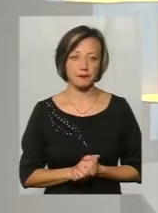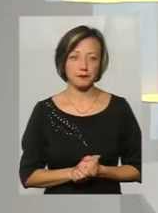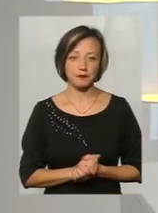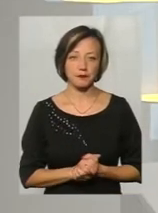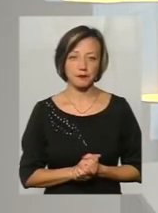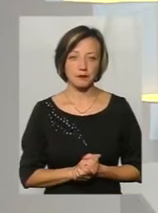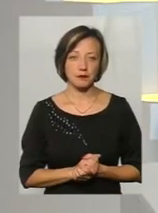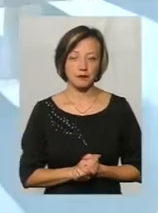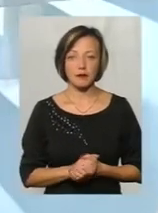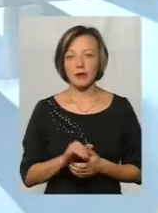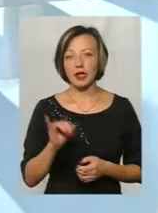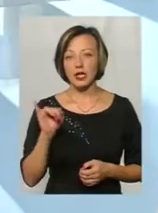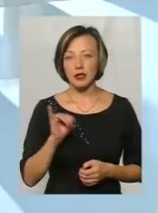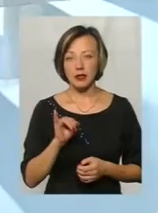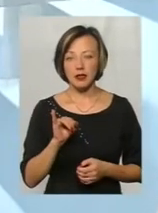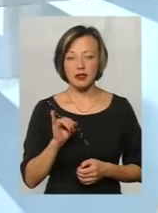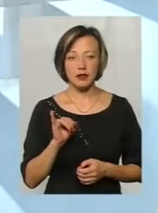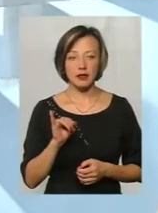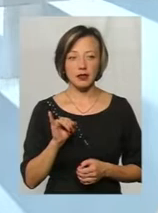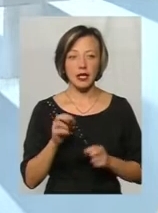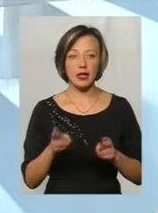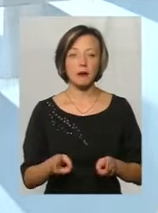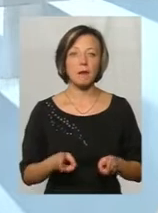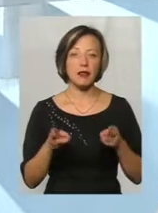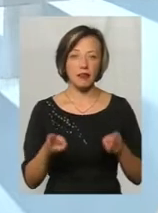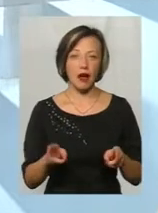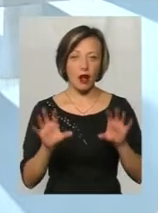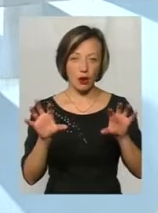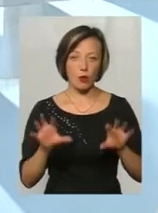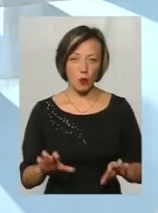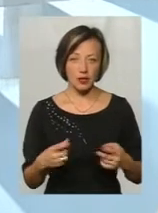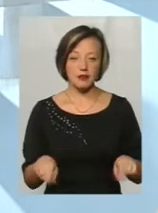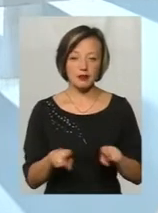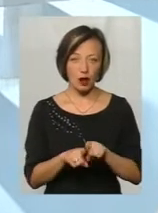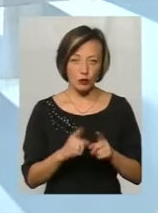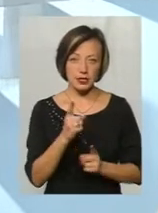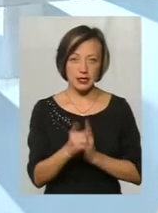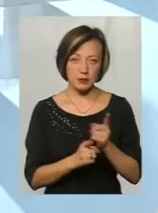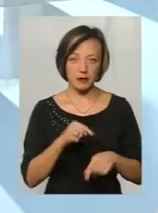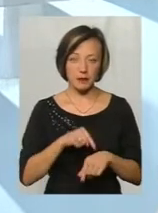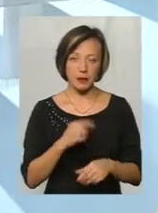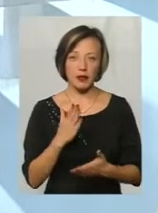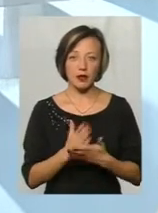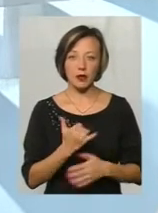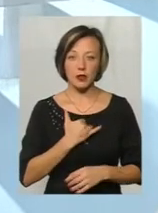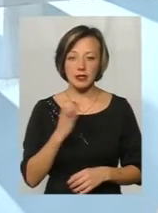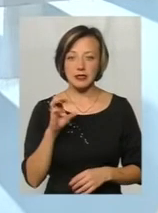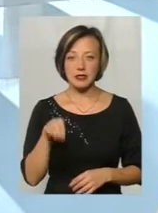адміністративне. І, відповідно, Кримінальний кодекс також зазнав змін. Відповідно, є в нас